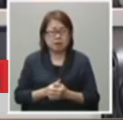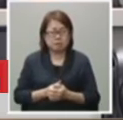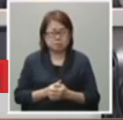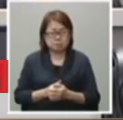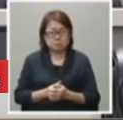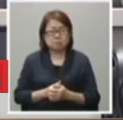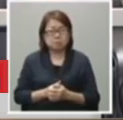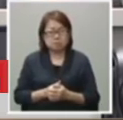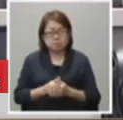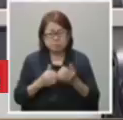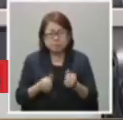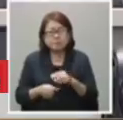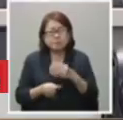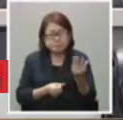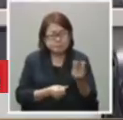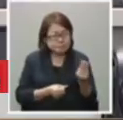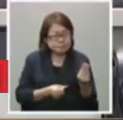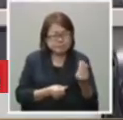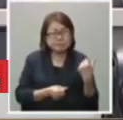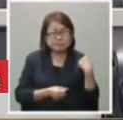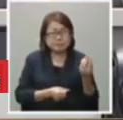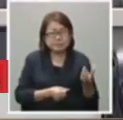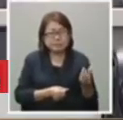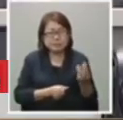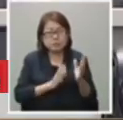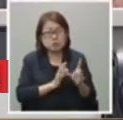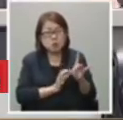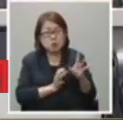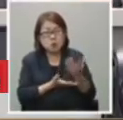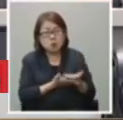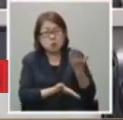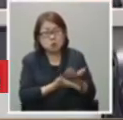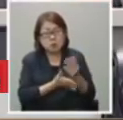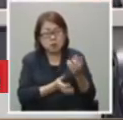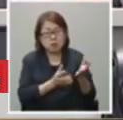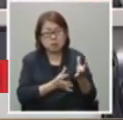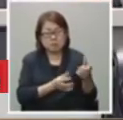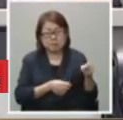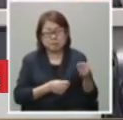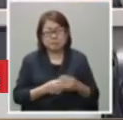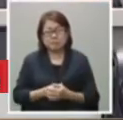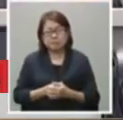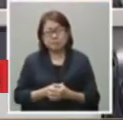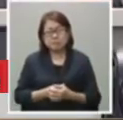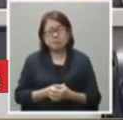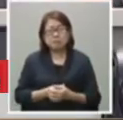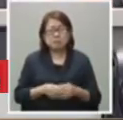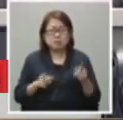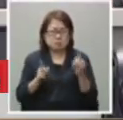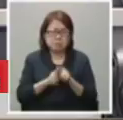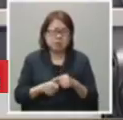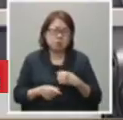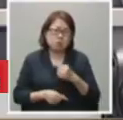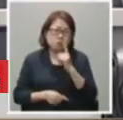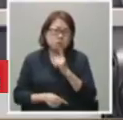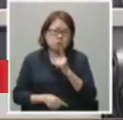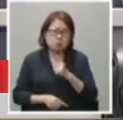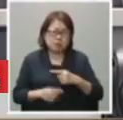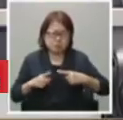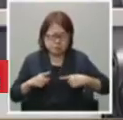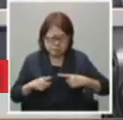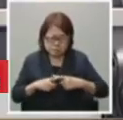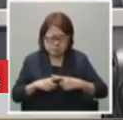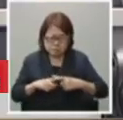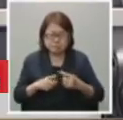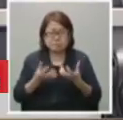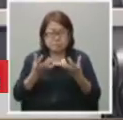ะมันยังพอเหลืออยู่ไม่กี่ร้อยคนท่านประธานครับมันเป็นคำด่าที่แสบสันสถาพรมากเลยฮ